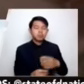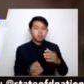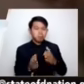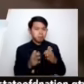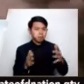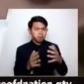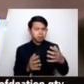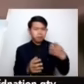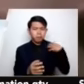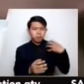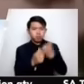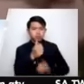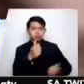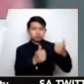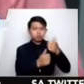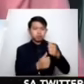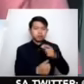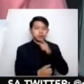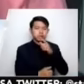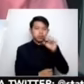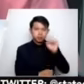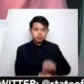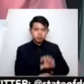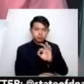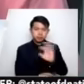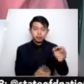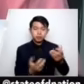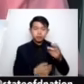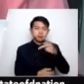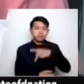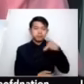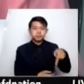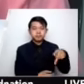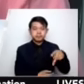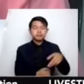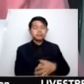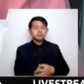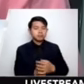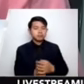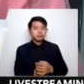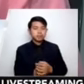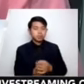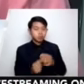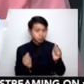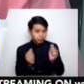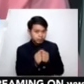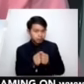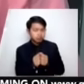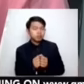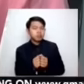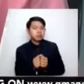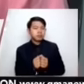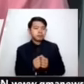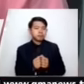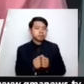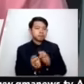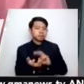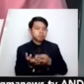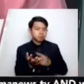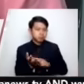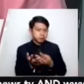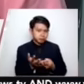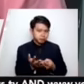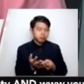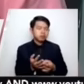99 sa Porac, Pampanga. Sa tulong ng interpreter, dumipensa si Lin. He thinks he's arrested strong